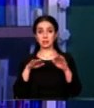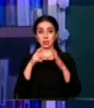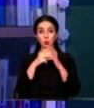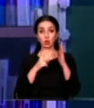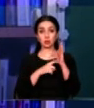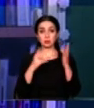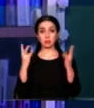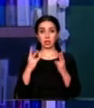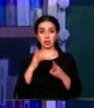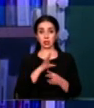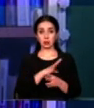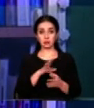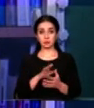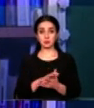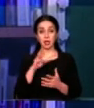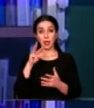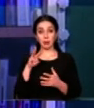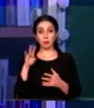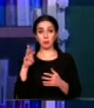M monomer.